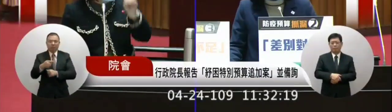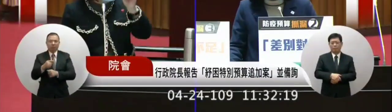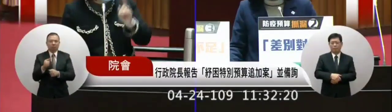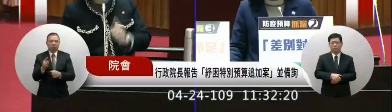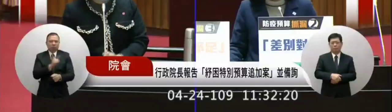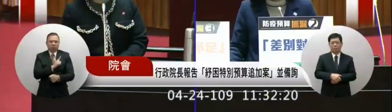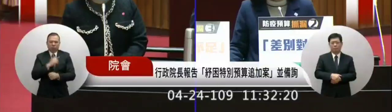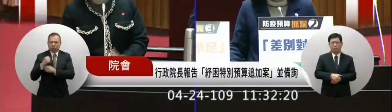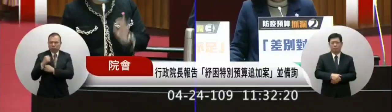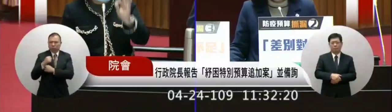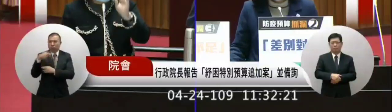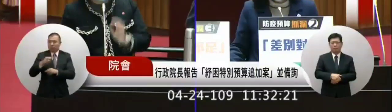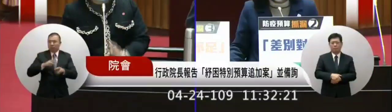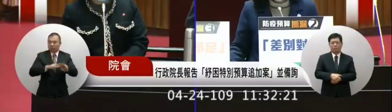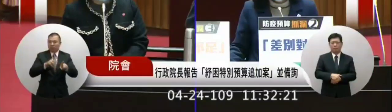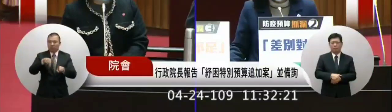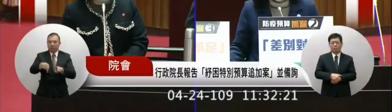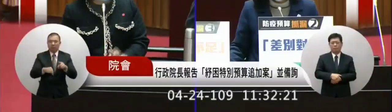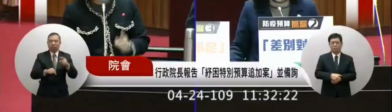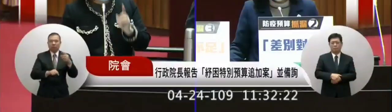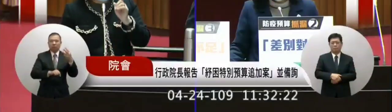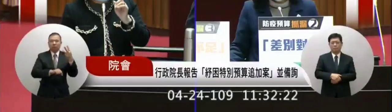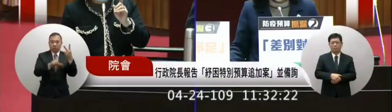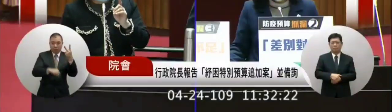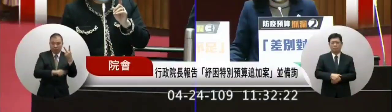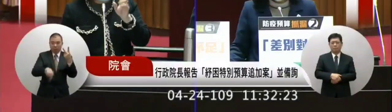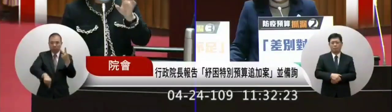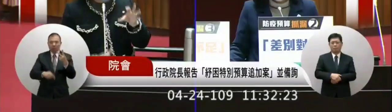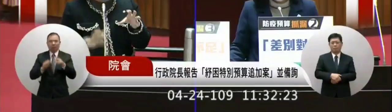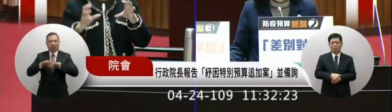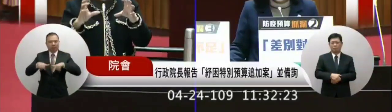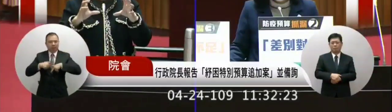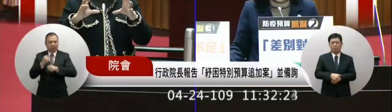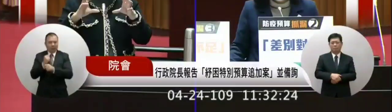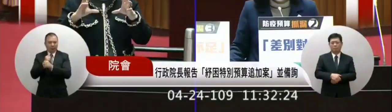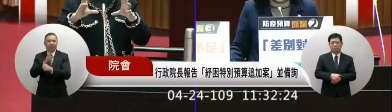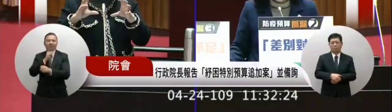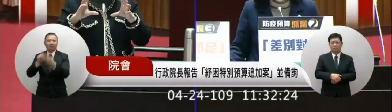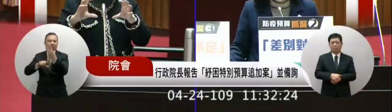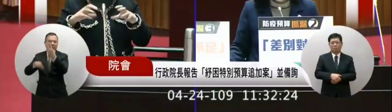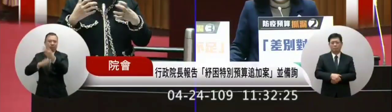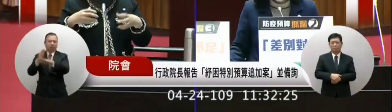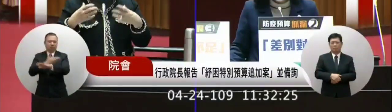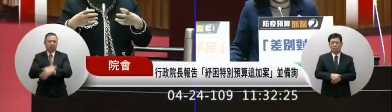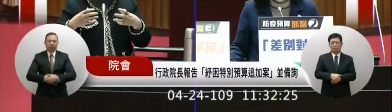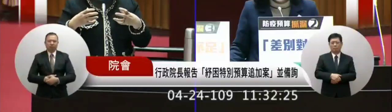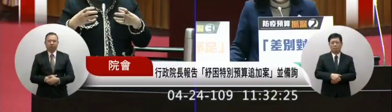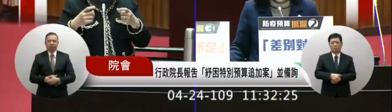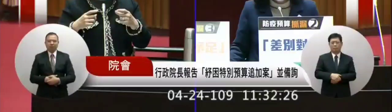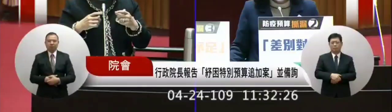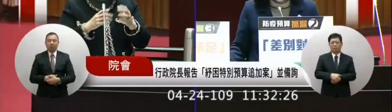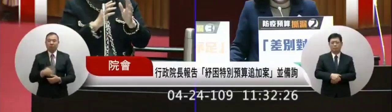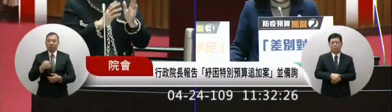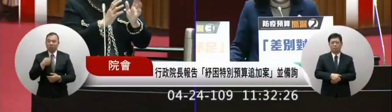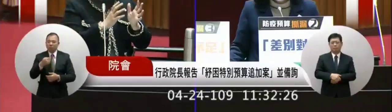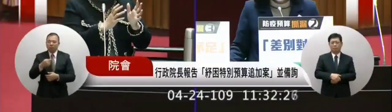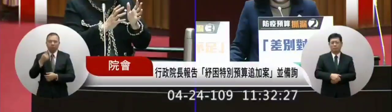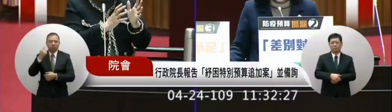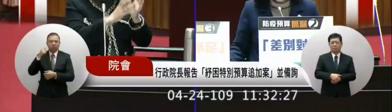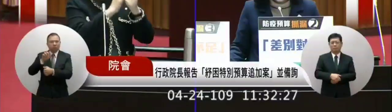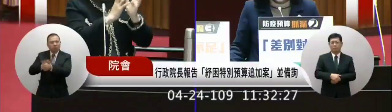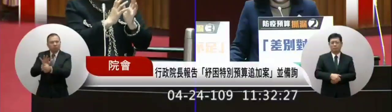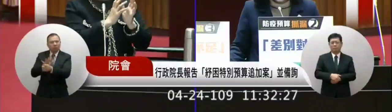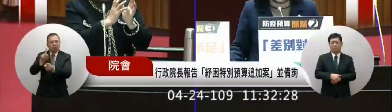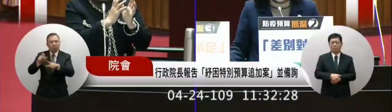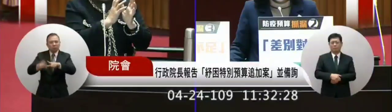2月推出，安心就业是3月推出哈。那其实我们整个那个对于企业的影响，其实是